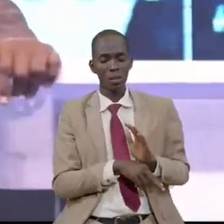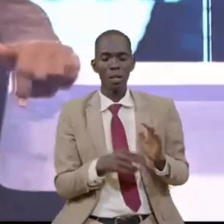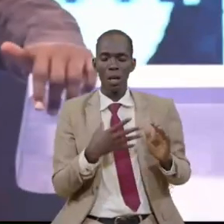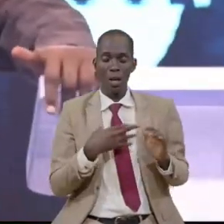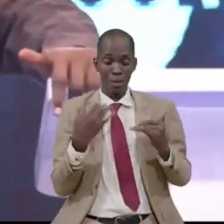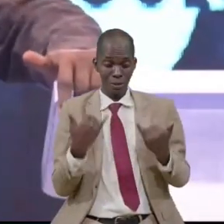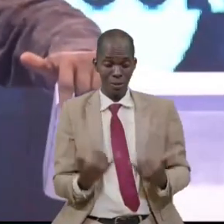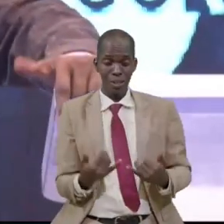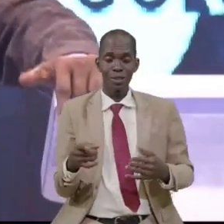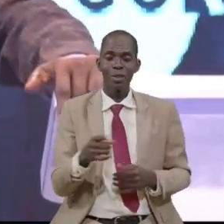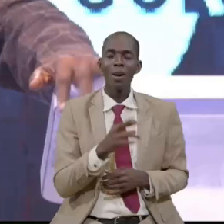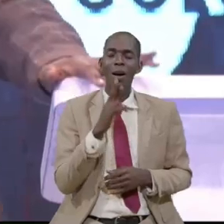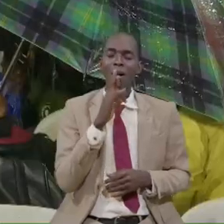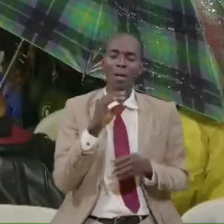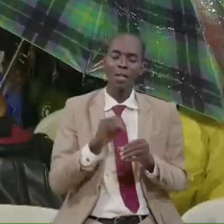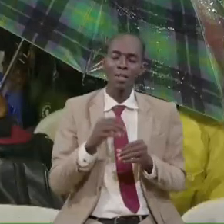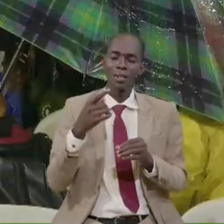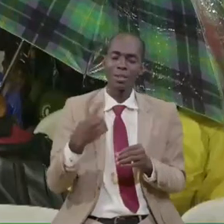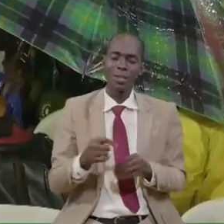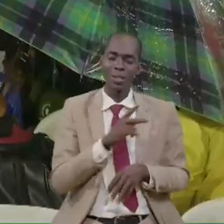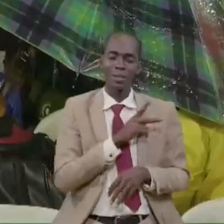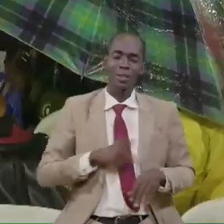êtes maintenant dans le royaume